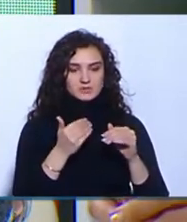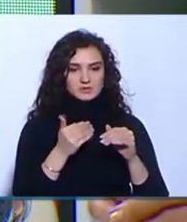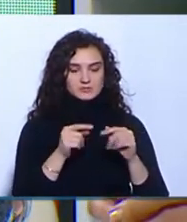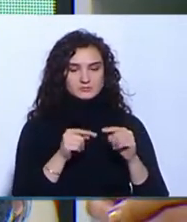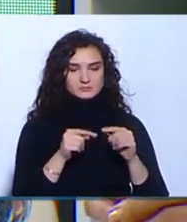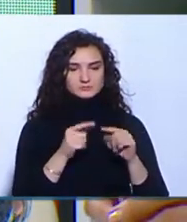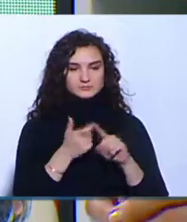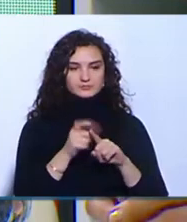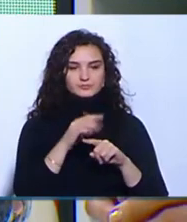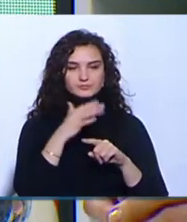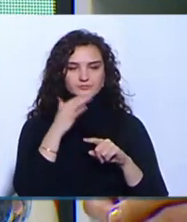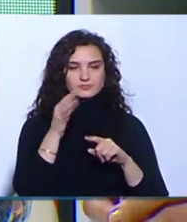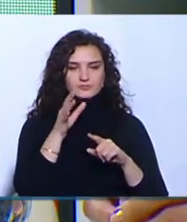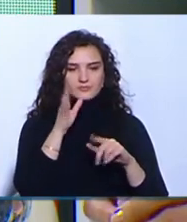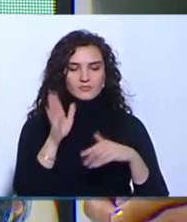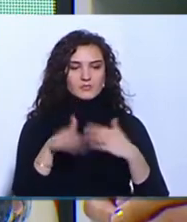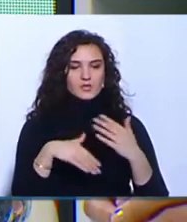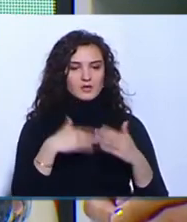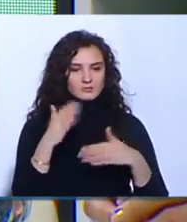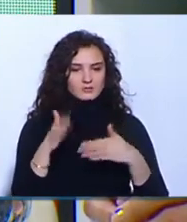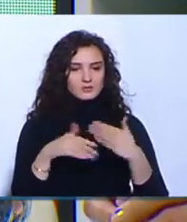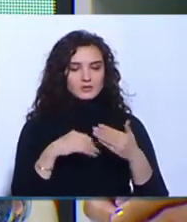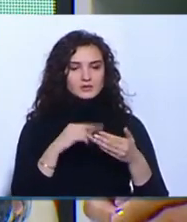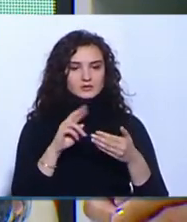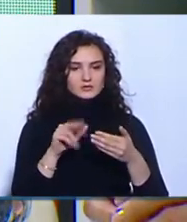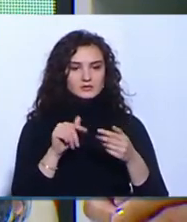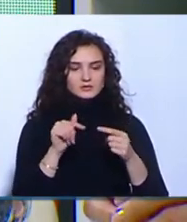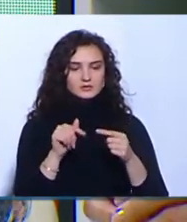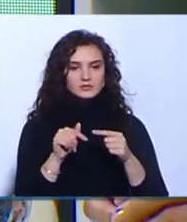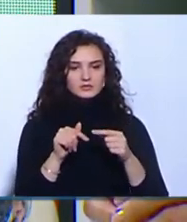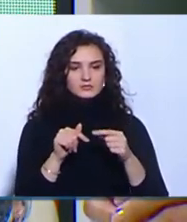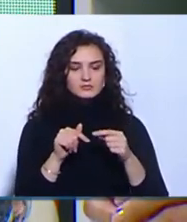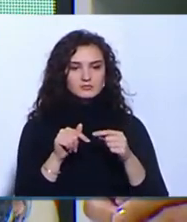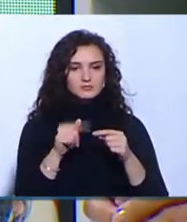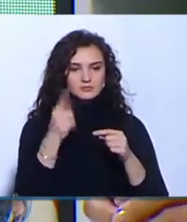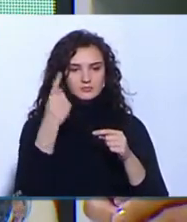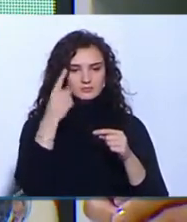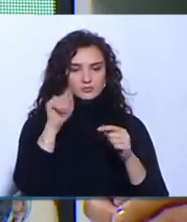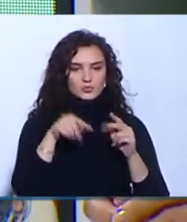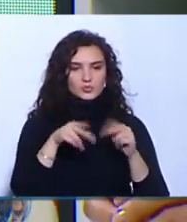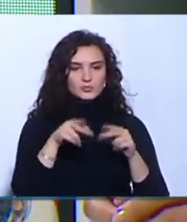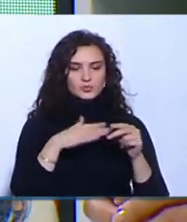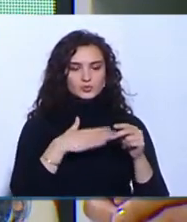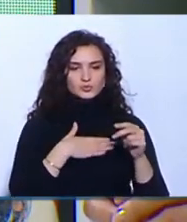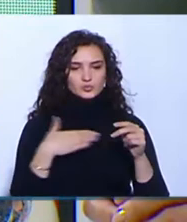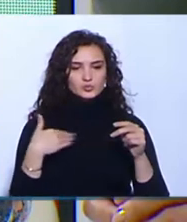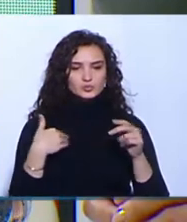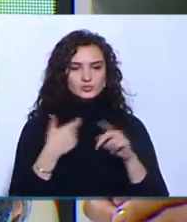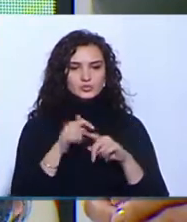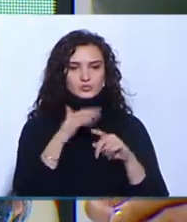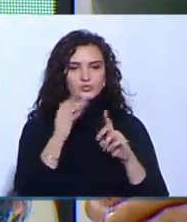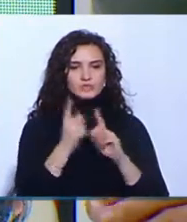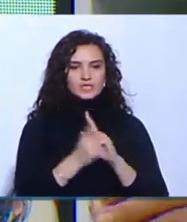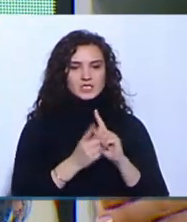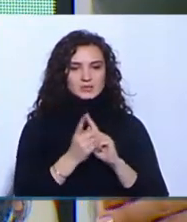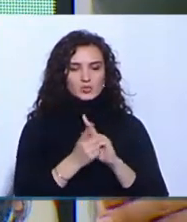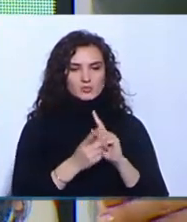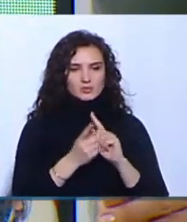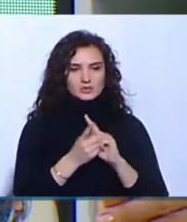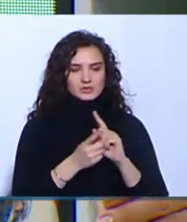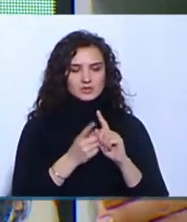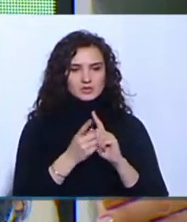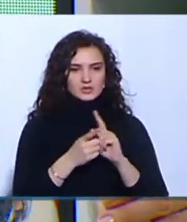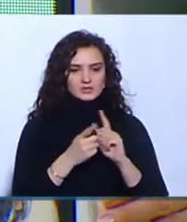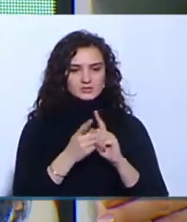მას შემდეგ ძალიან ბევრი მასალიძადმა გაიარა და ხოლსტედის მიერ შემუშავებული ამ ოპერაციამ ზუზუში ძალიან ბევრი ტრანსფორმაცია განიცადა, სწორედ